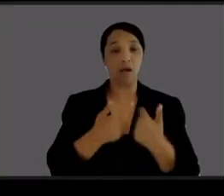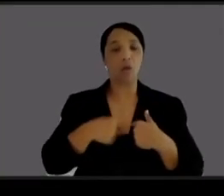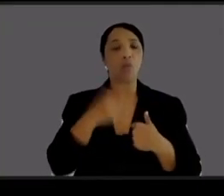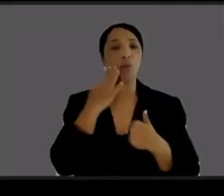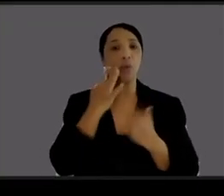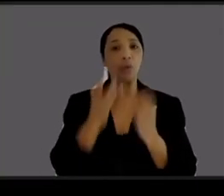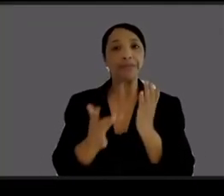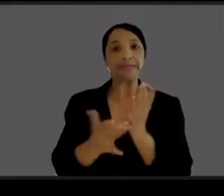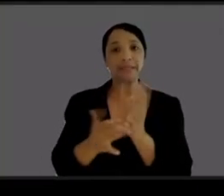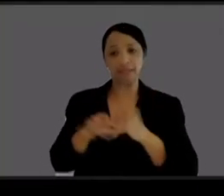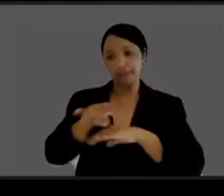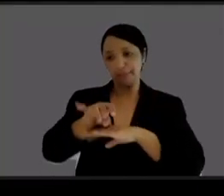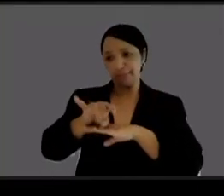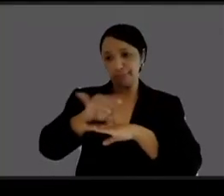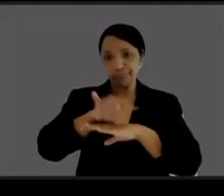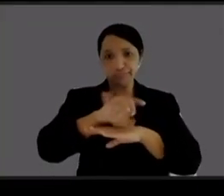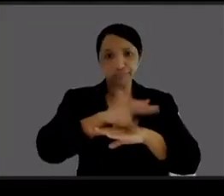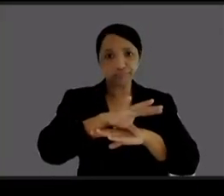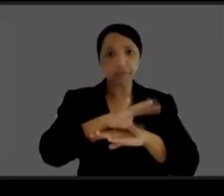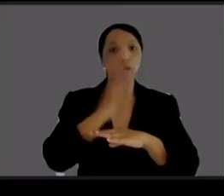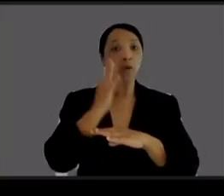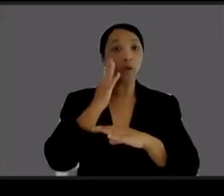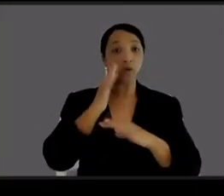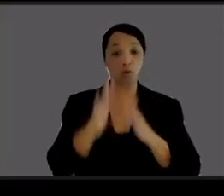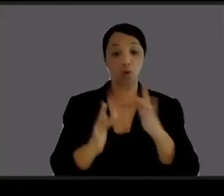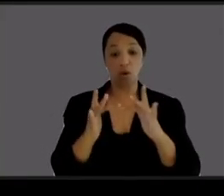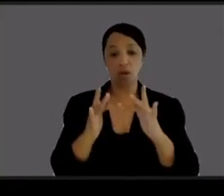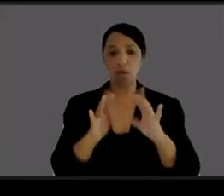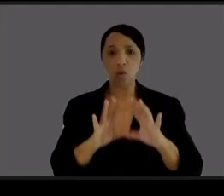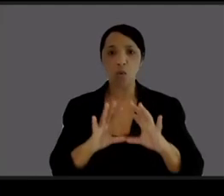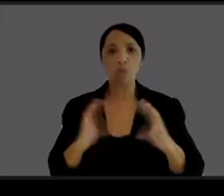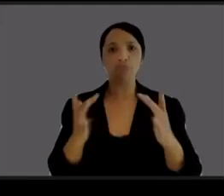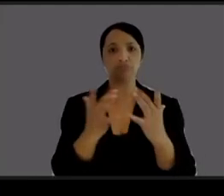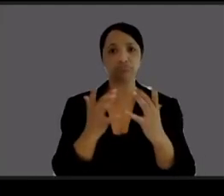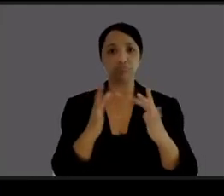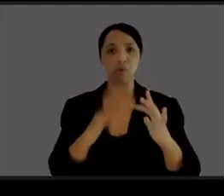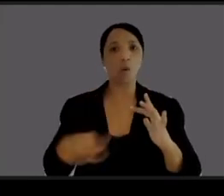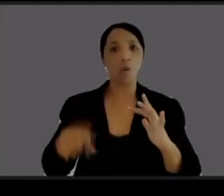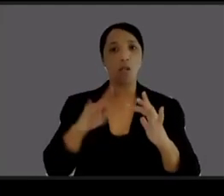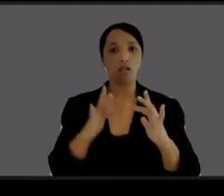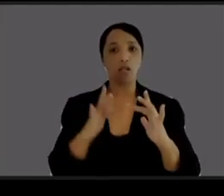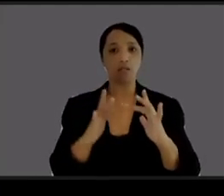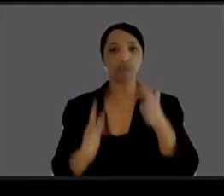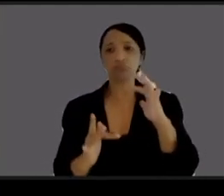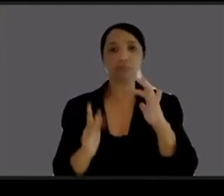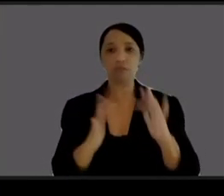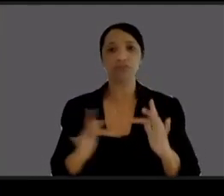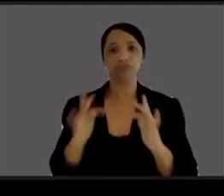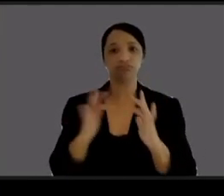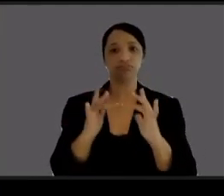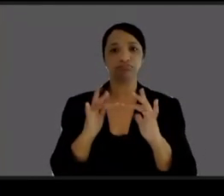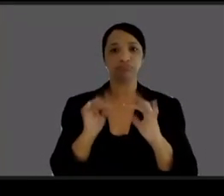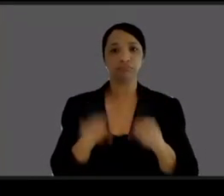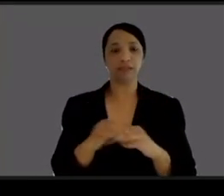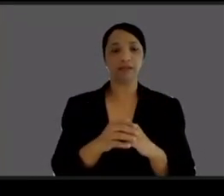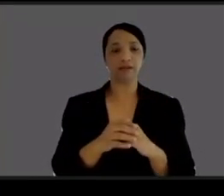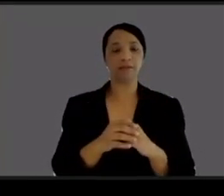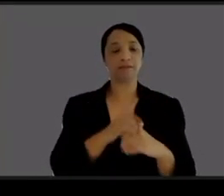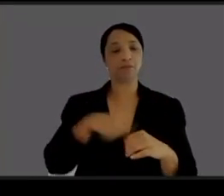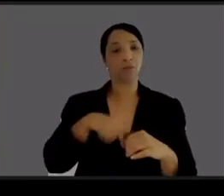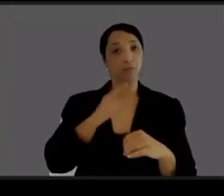في تسريع تنفيذ اهداف التنميه المستدامه وراب الفجوه الرقميه لنعمل معا